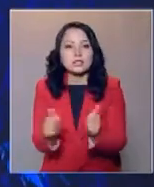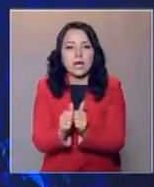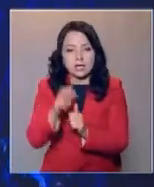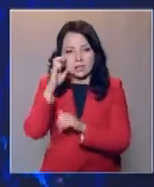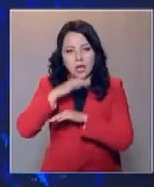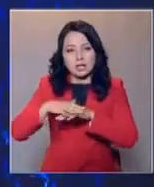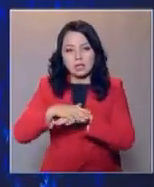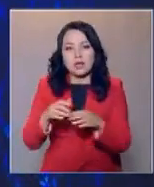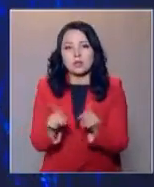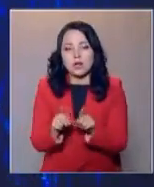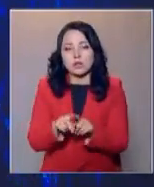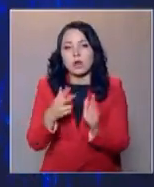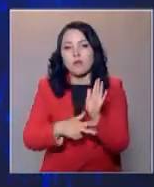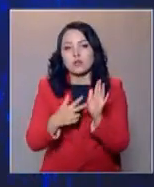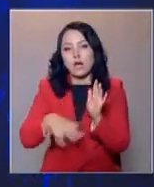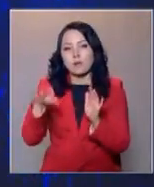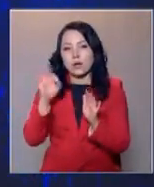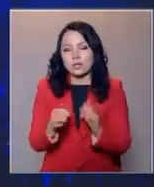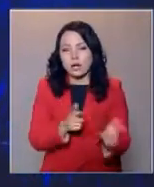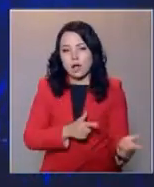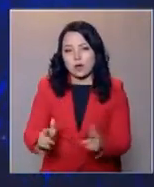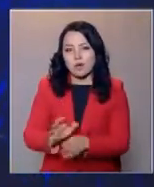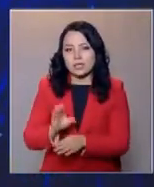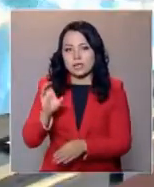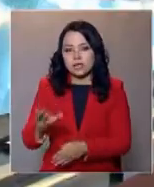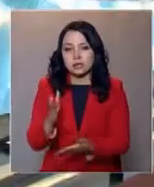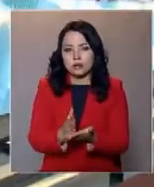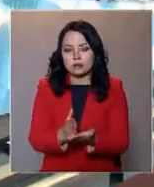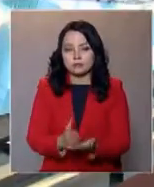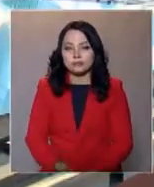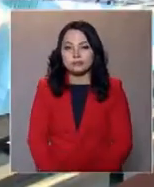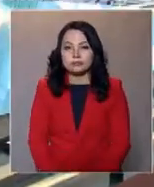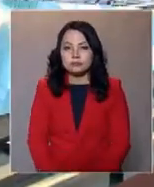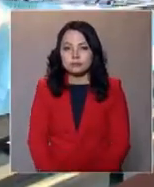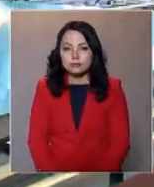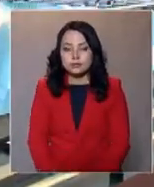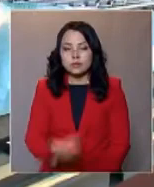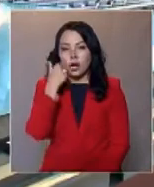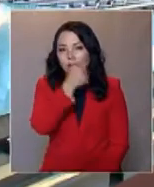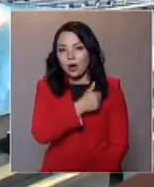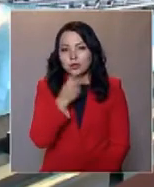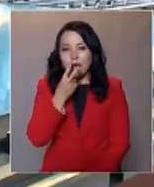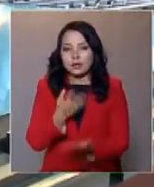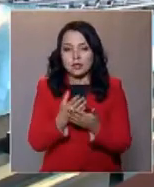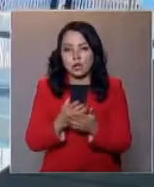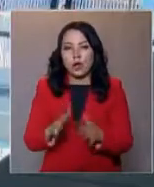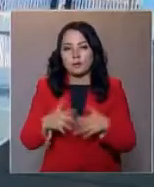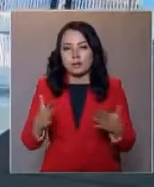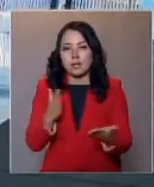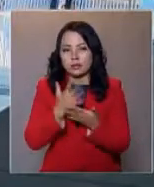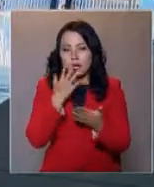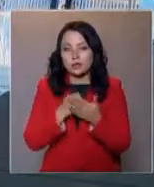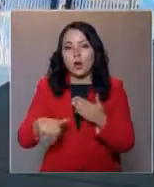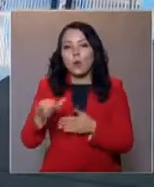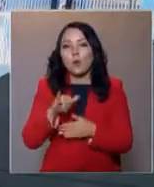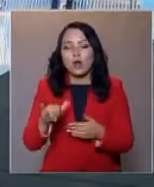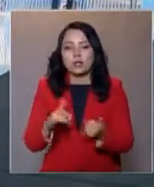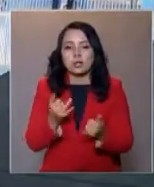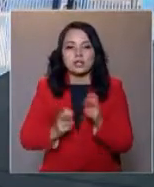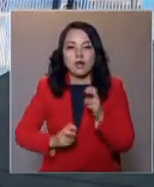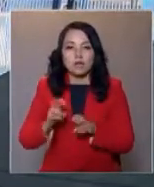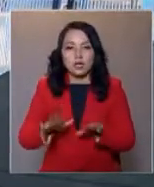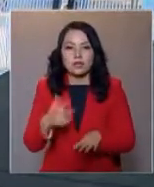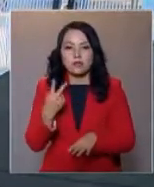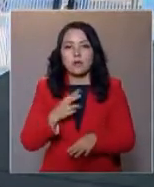до 80% готовых изделий. Годовой объем переработанного стекла на уральском заводе перевалил за